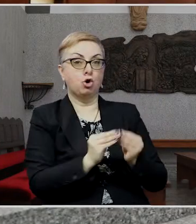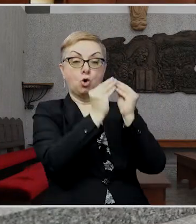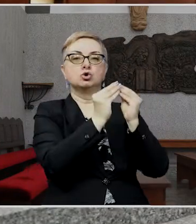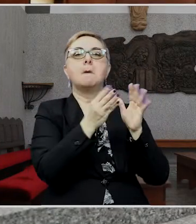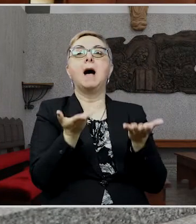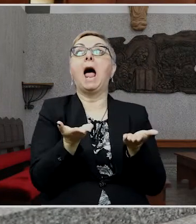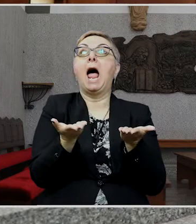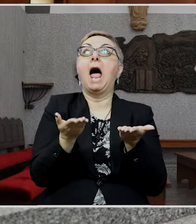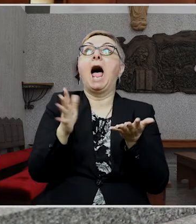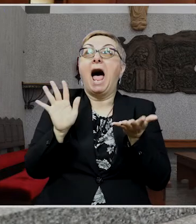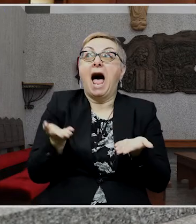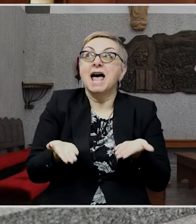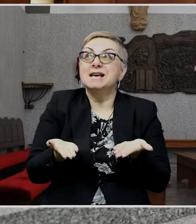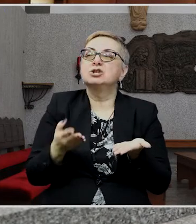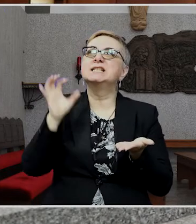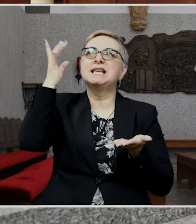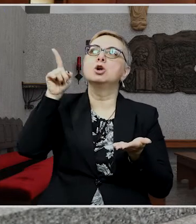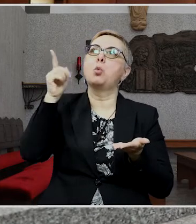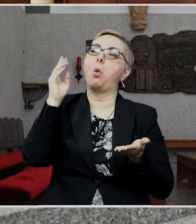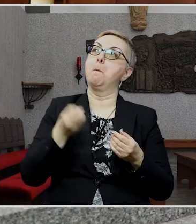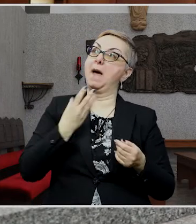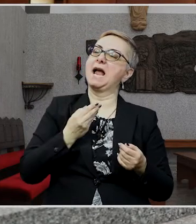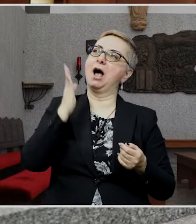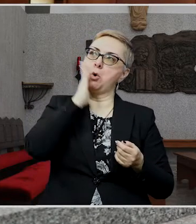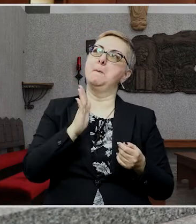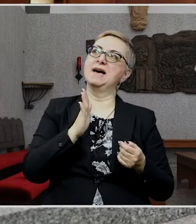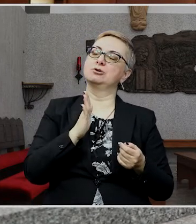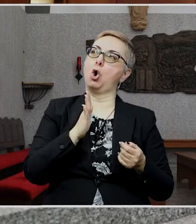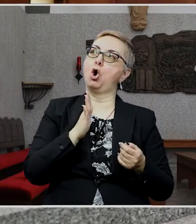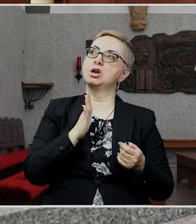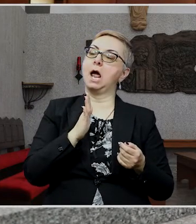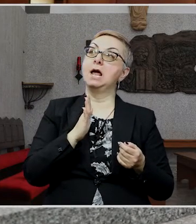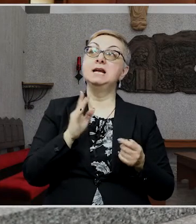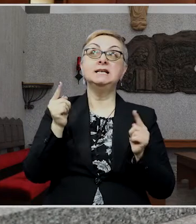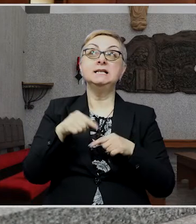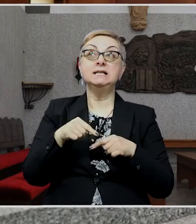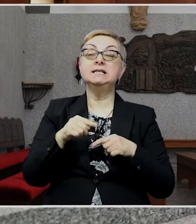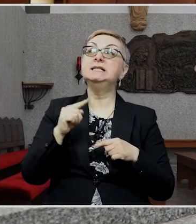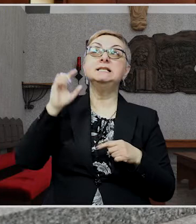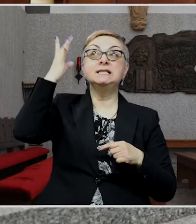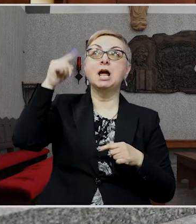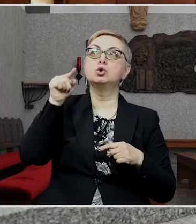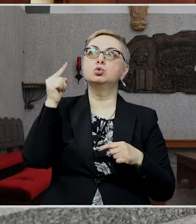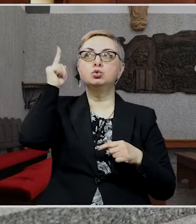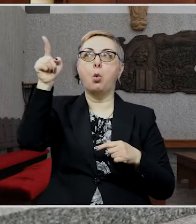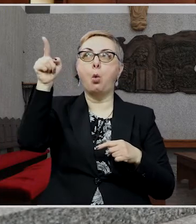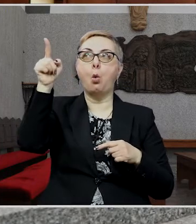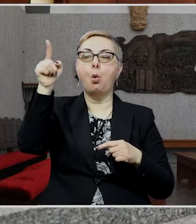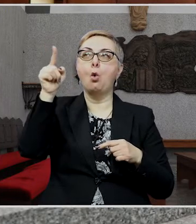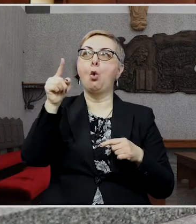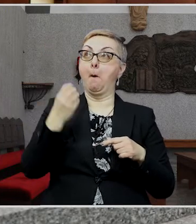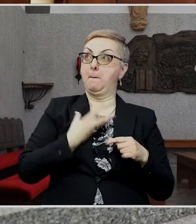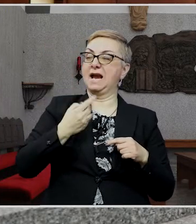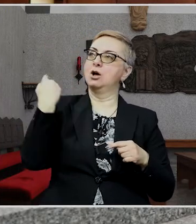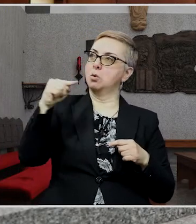ora se tu perdonarsi il loro peccato altrimenti se non perdono il loro peccato